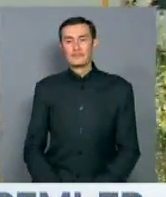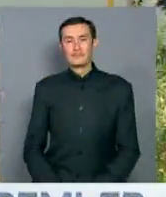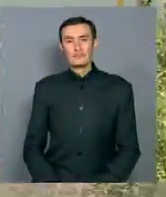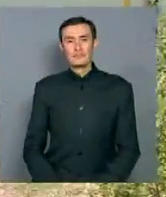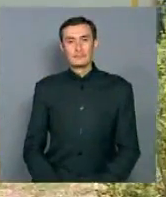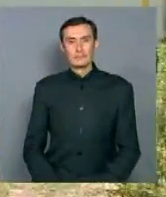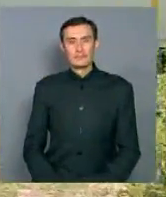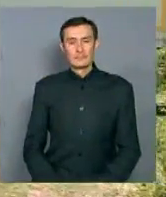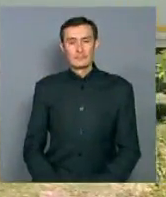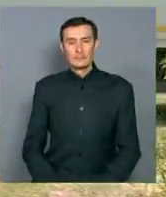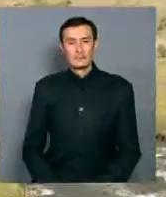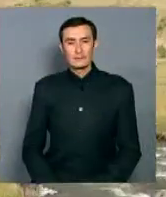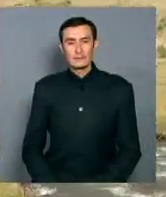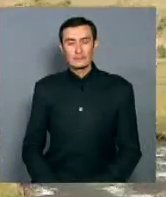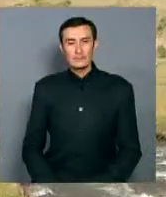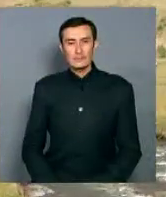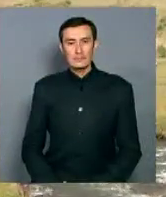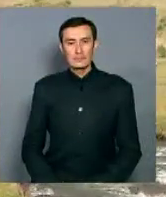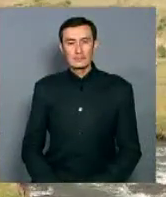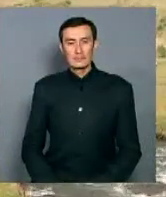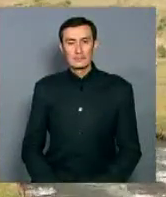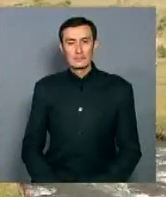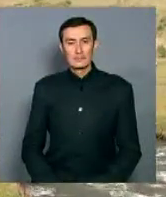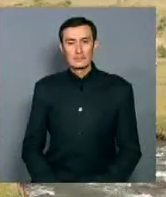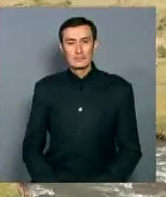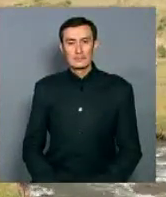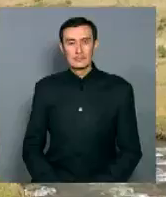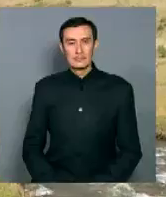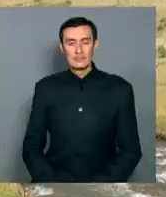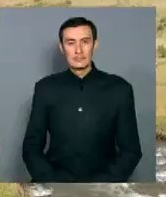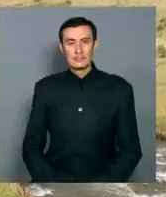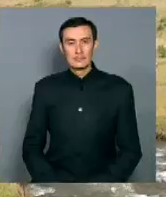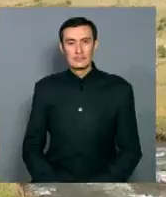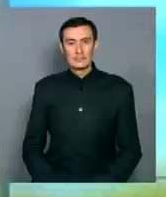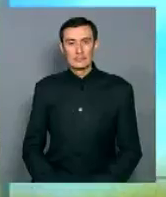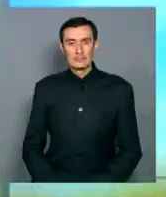Сергалеев, Айдар Абдешев, Хабар 24, Алматинская область.